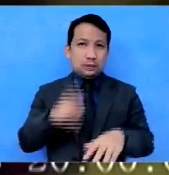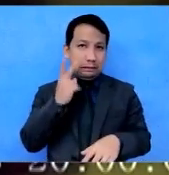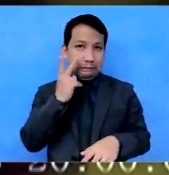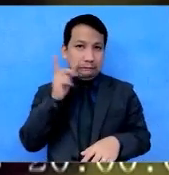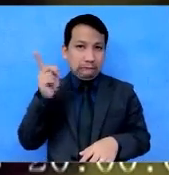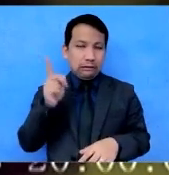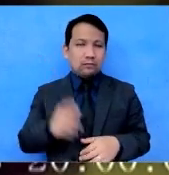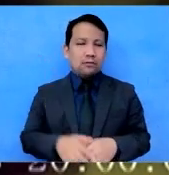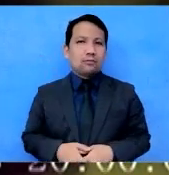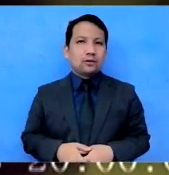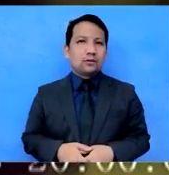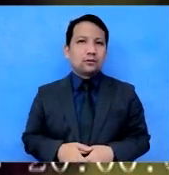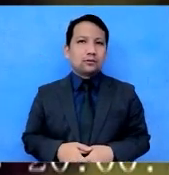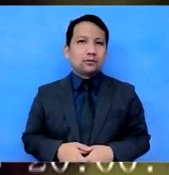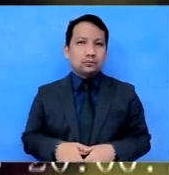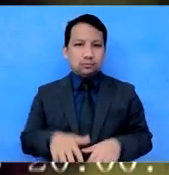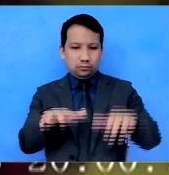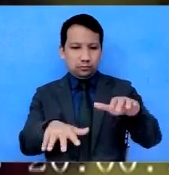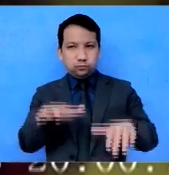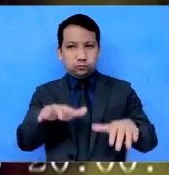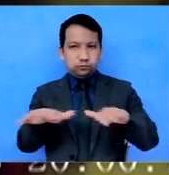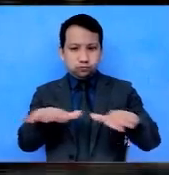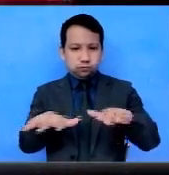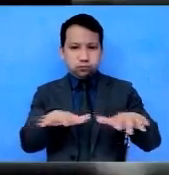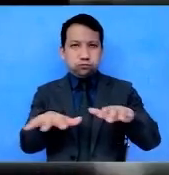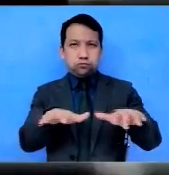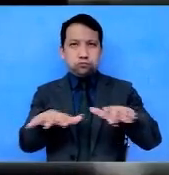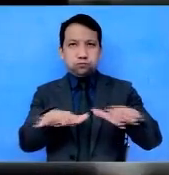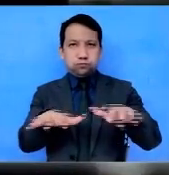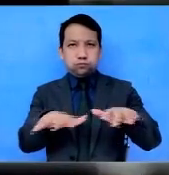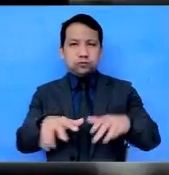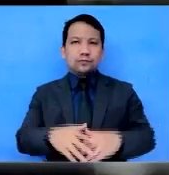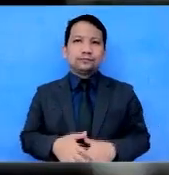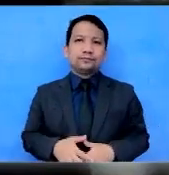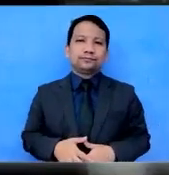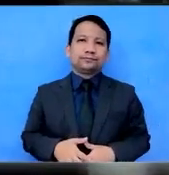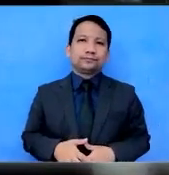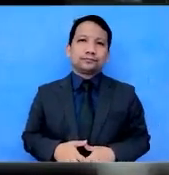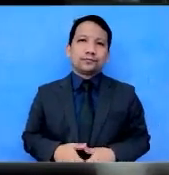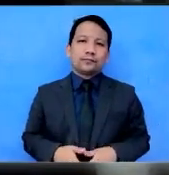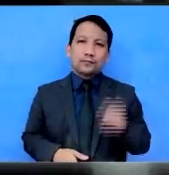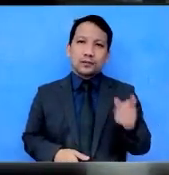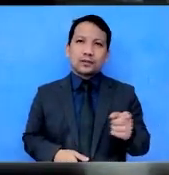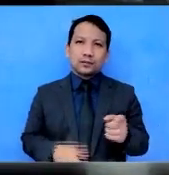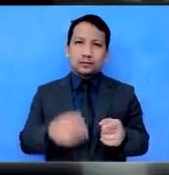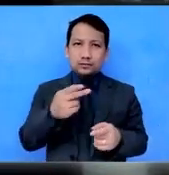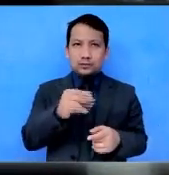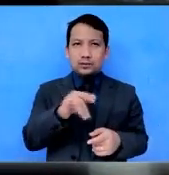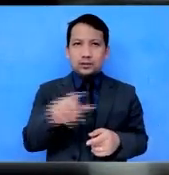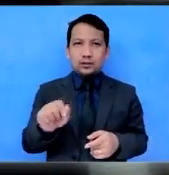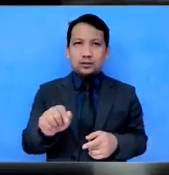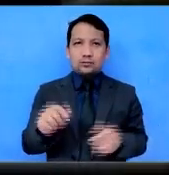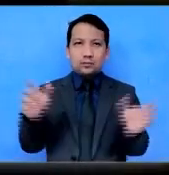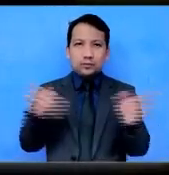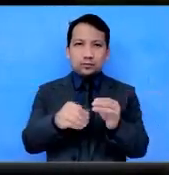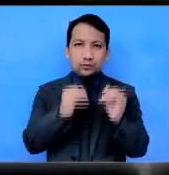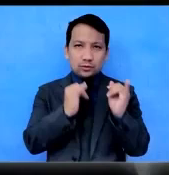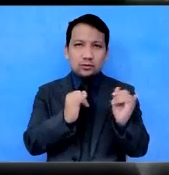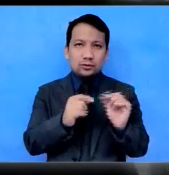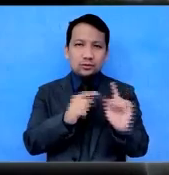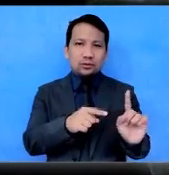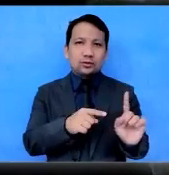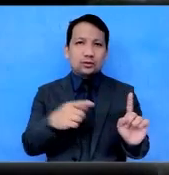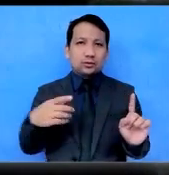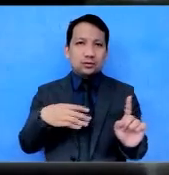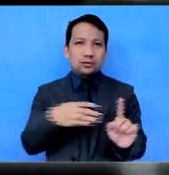biglang nag-ugaan ang mga sasakyan. Sa Hatay pa rin, nasa gitna ng interview ang mambabatas na